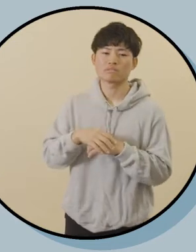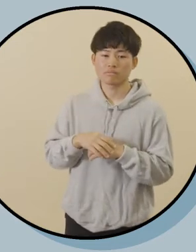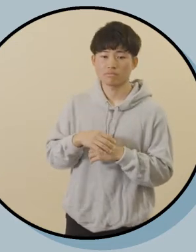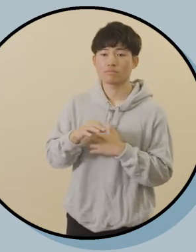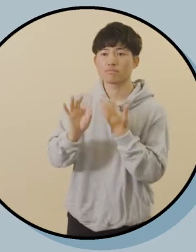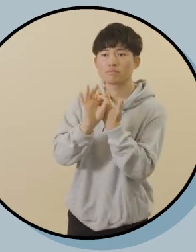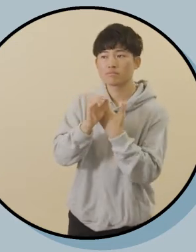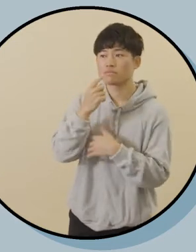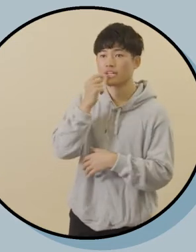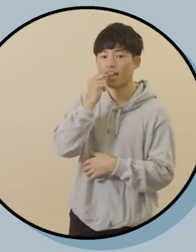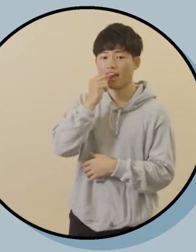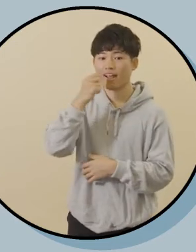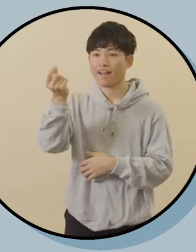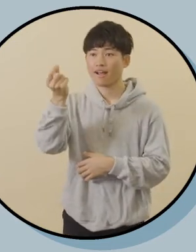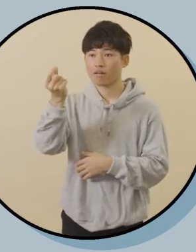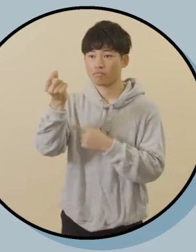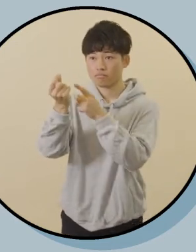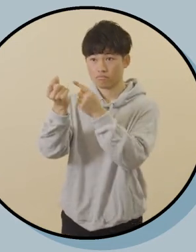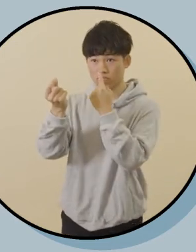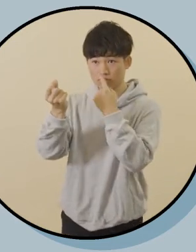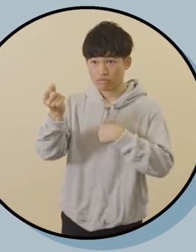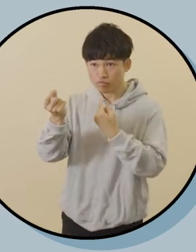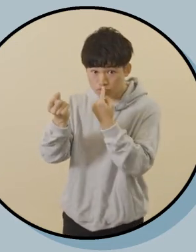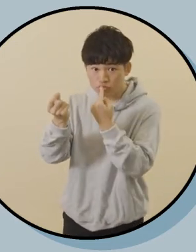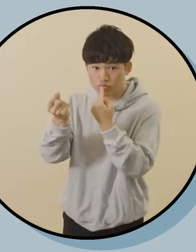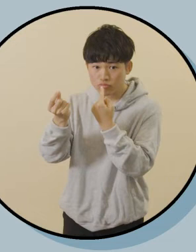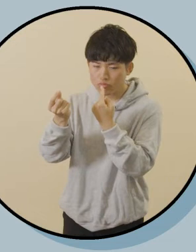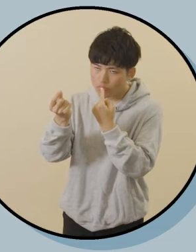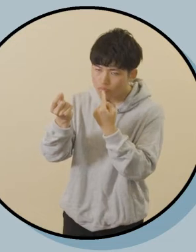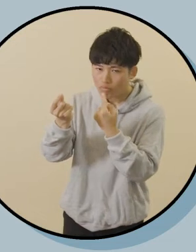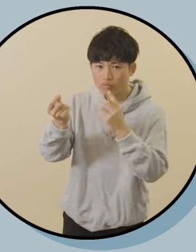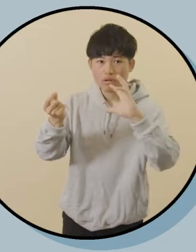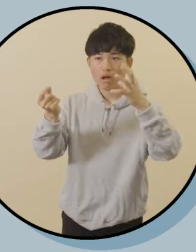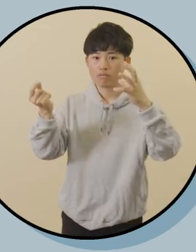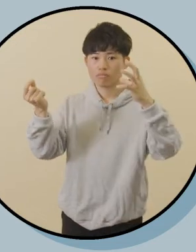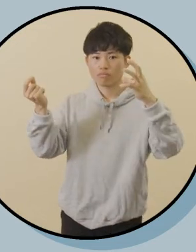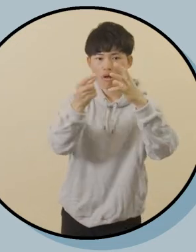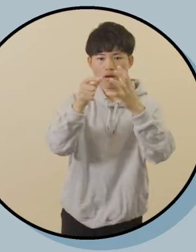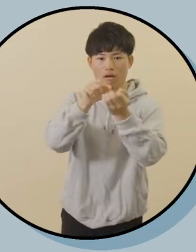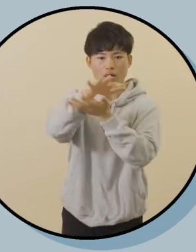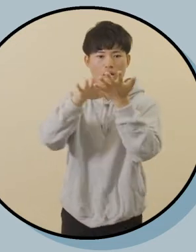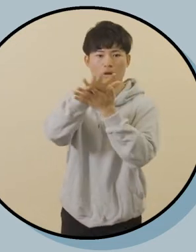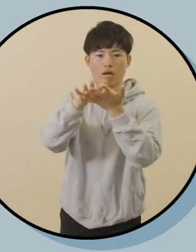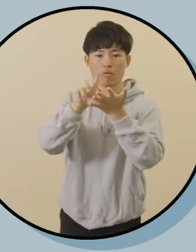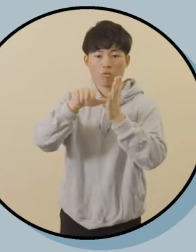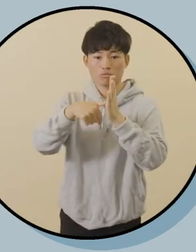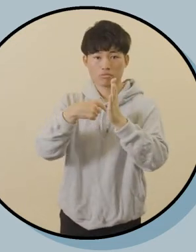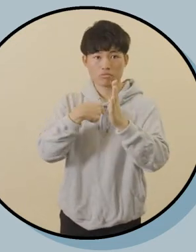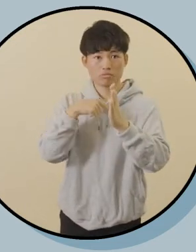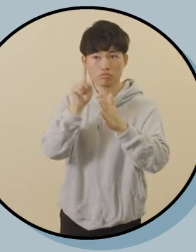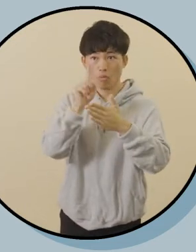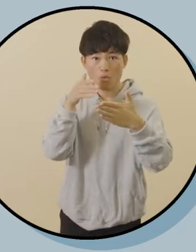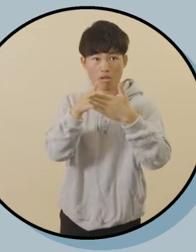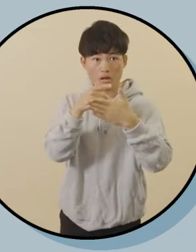くて、まあ、抜けた歯は自分自身なのかとか、それが世界と混ざってた時にどこまで自分が自分